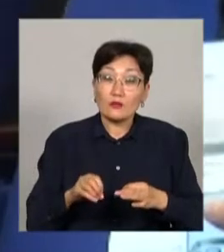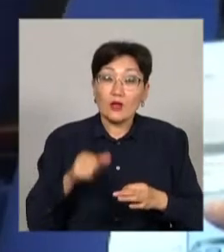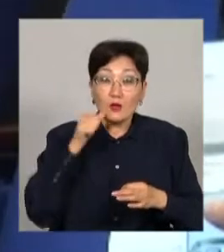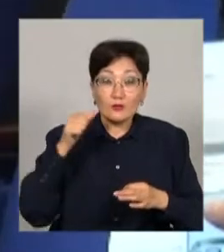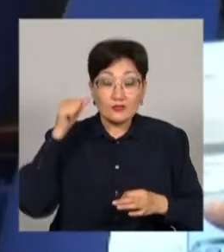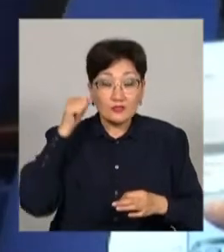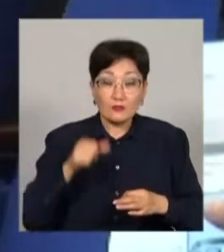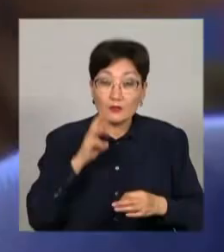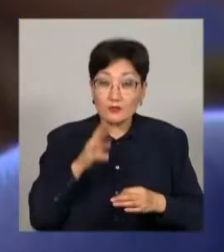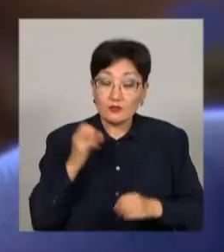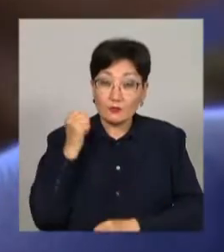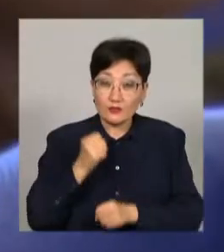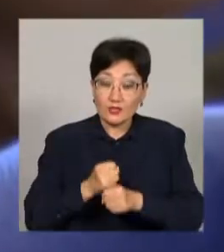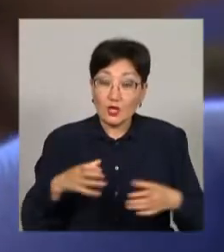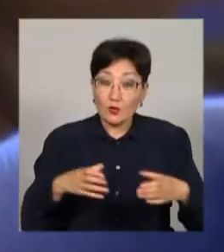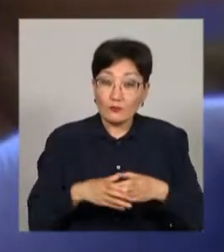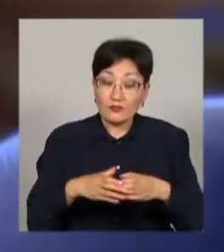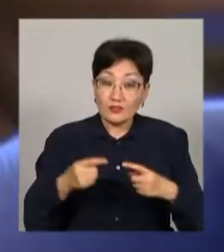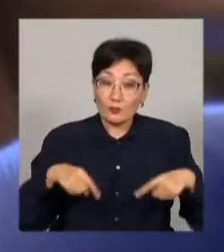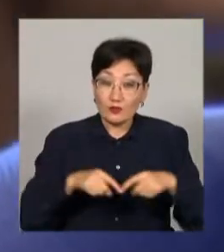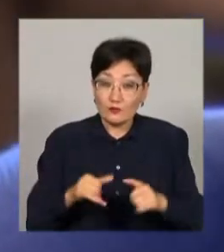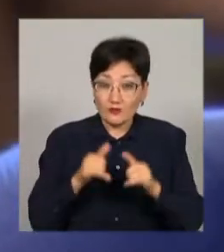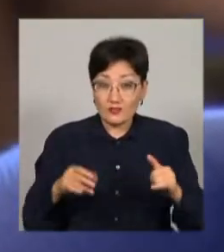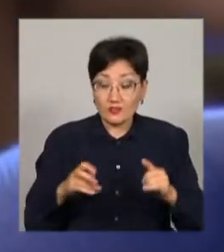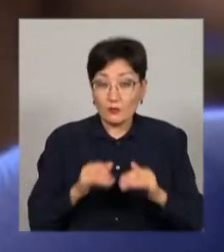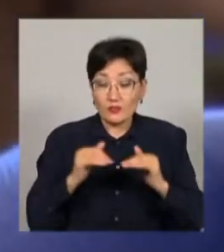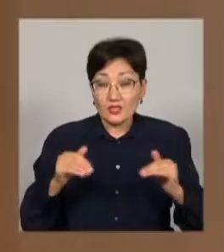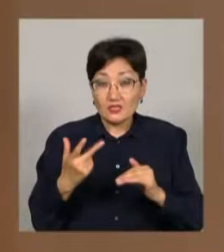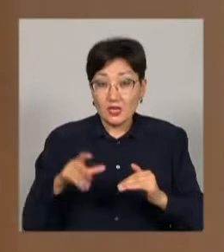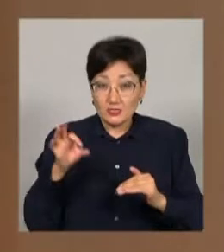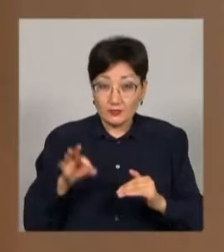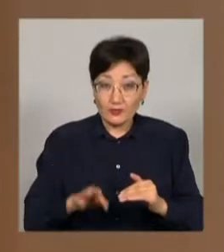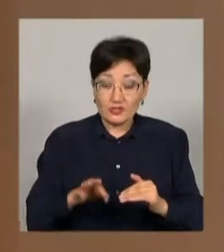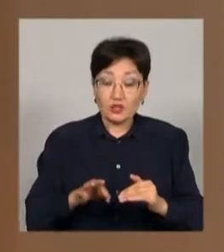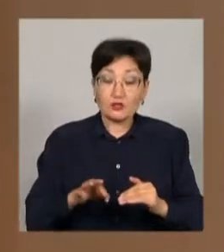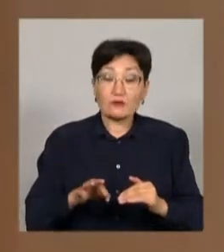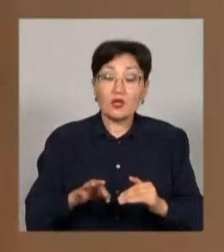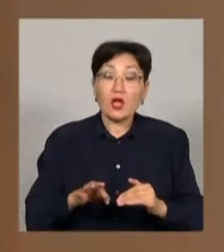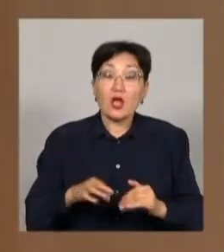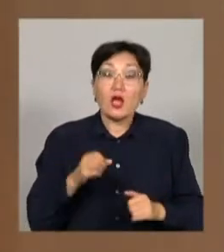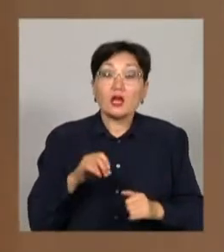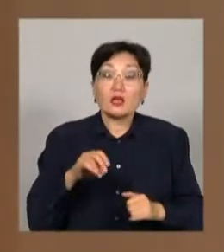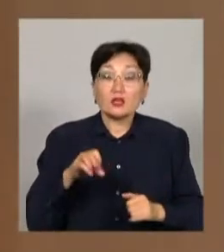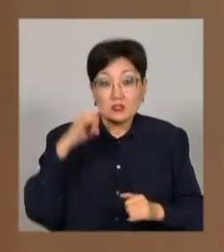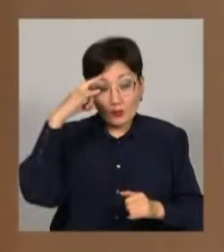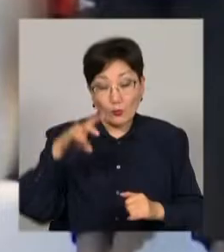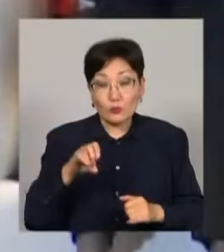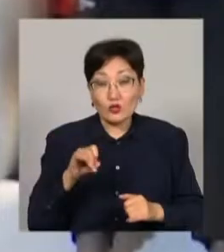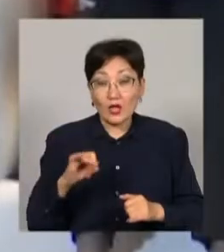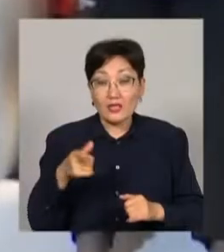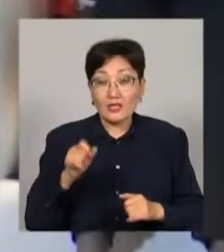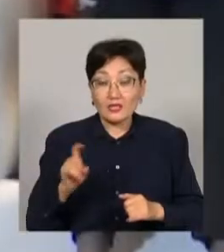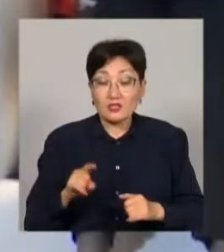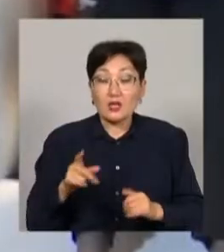годом, оклады работников группы компании увеличились на уровне 30%. К слову, в «Казмунайгаз» работают порядка